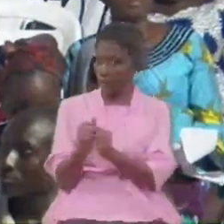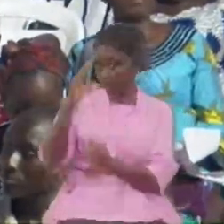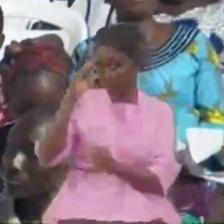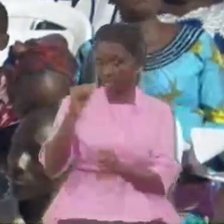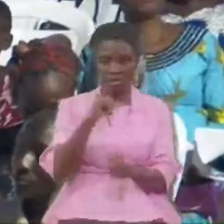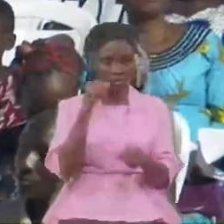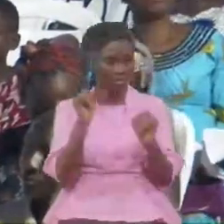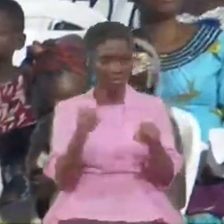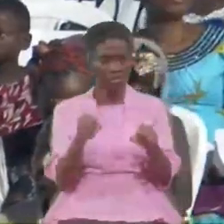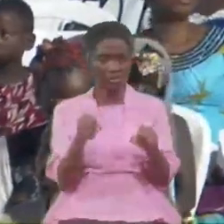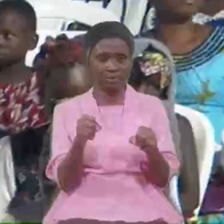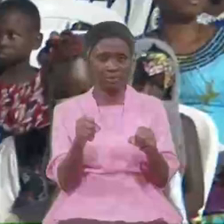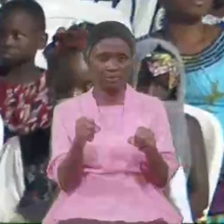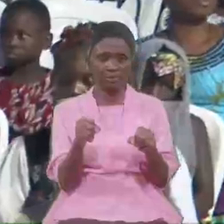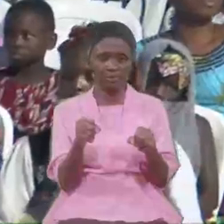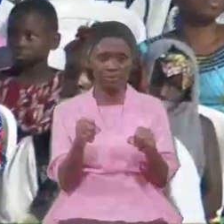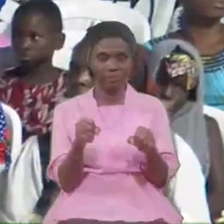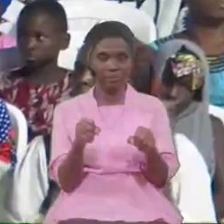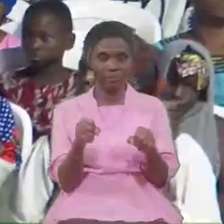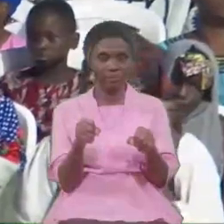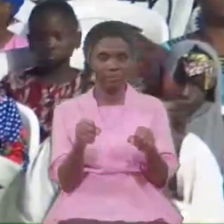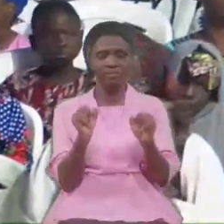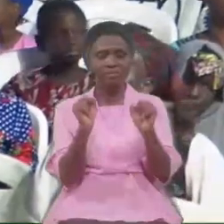Oui, aux hommes cela est impossible.